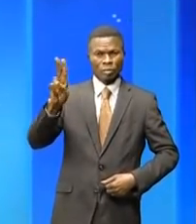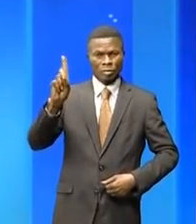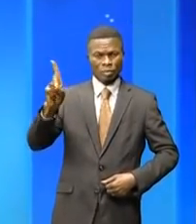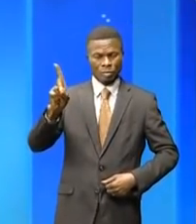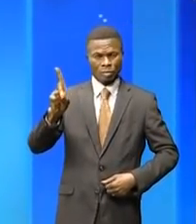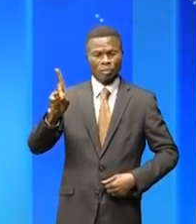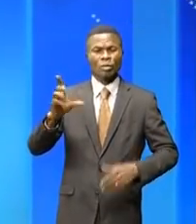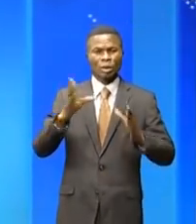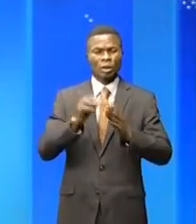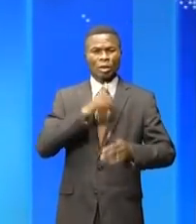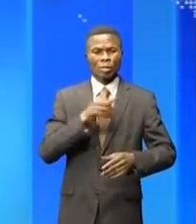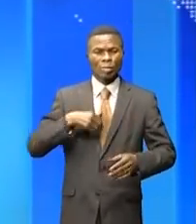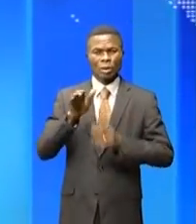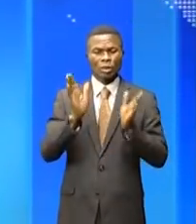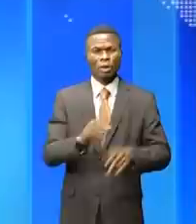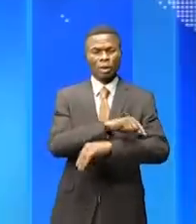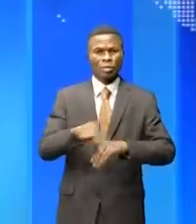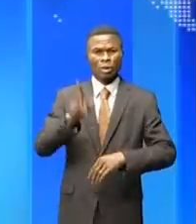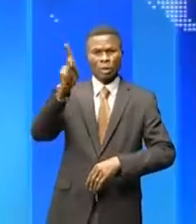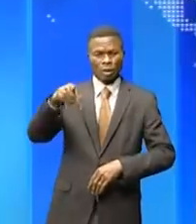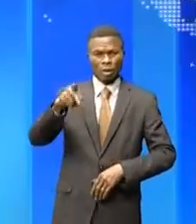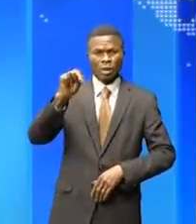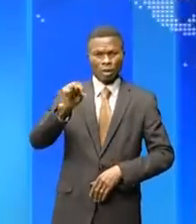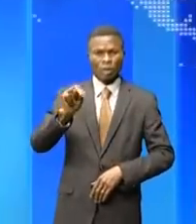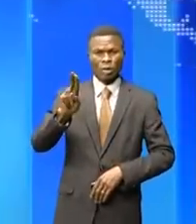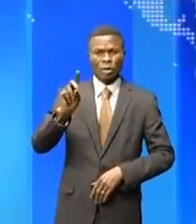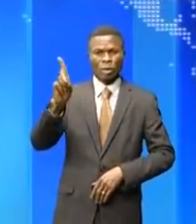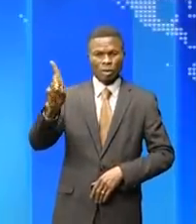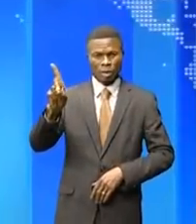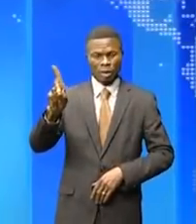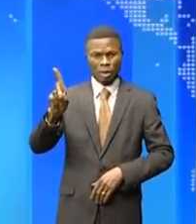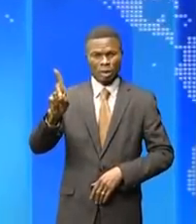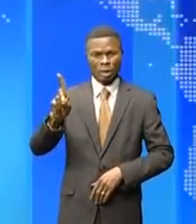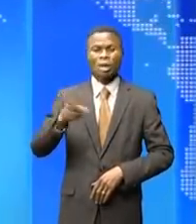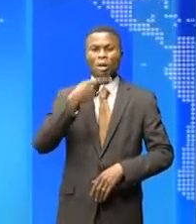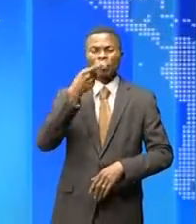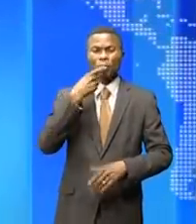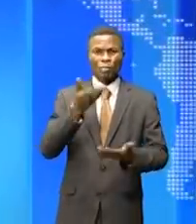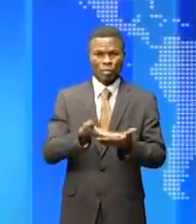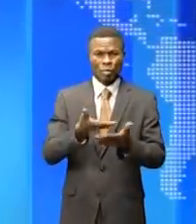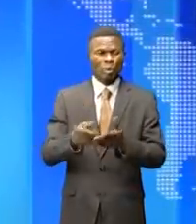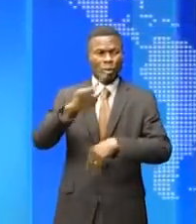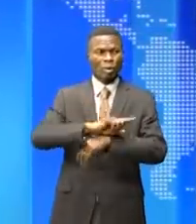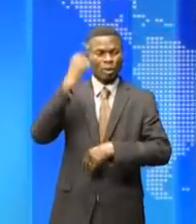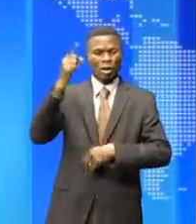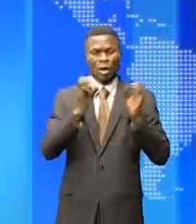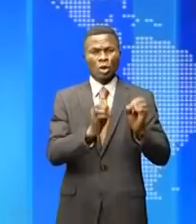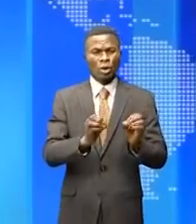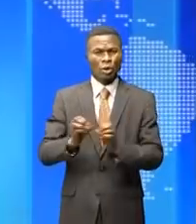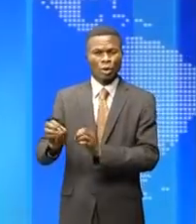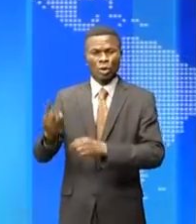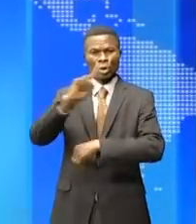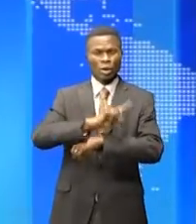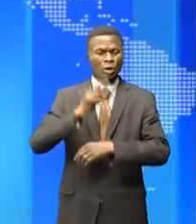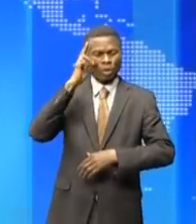directrice générale du bureau pneus de afrique a profité de l'occasion de cette journée pour organiser une journée